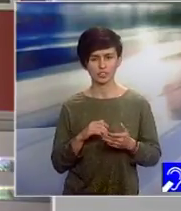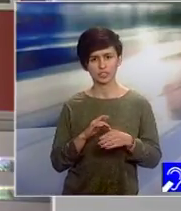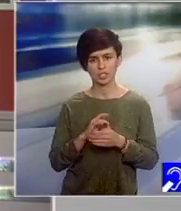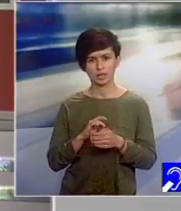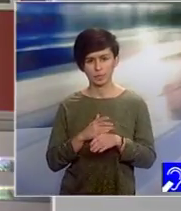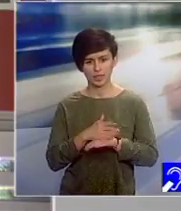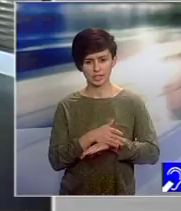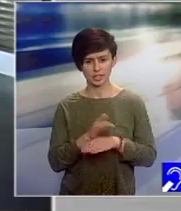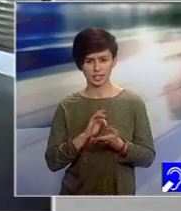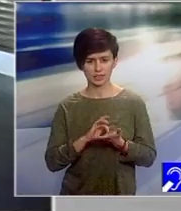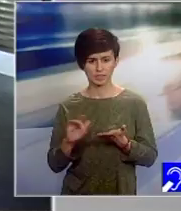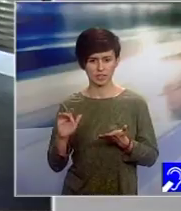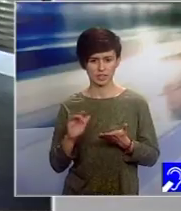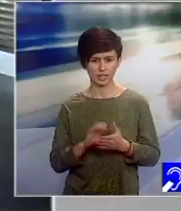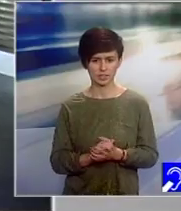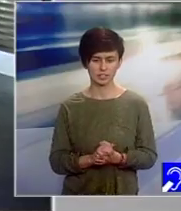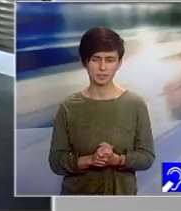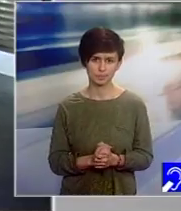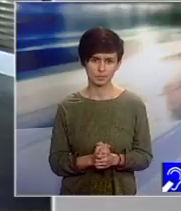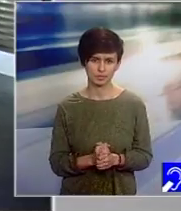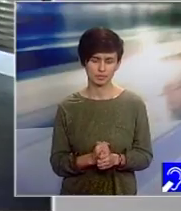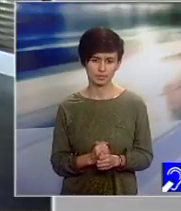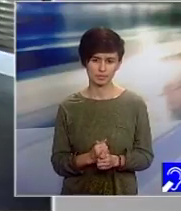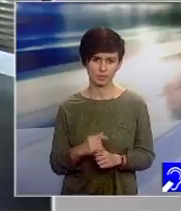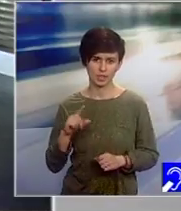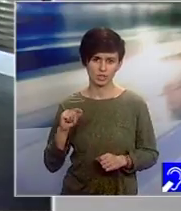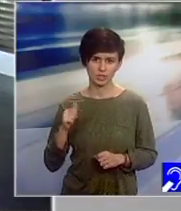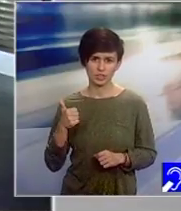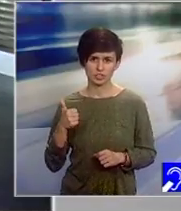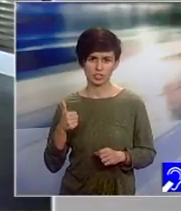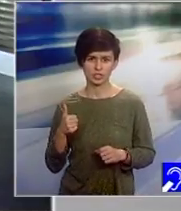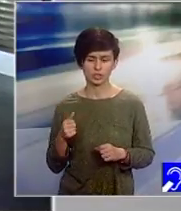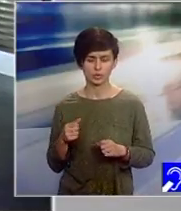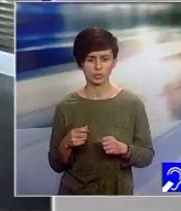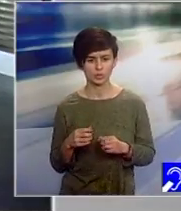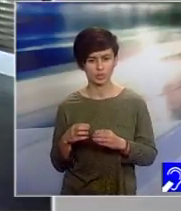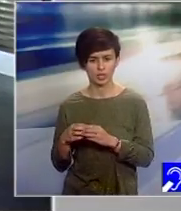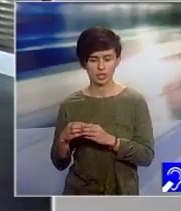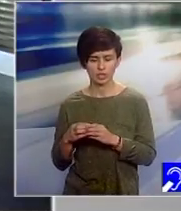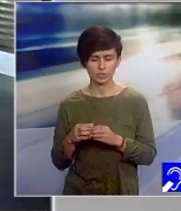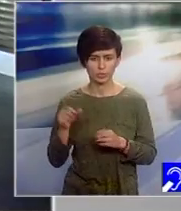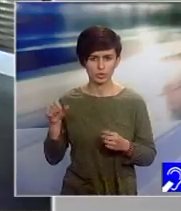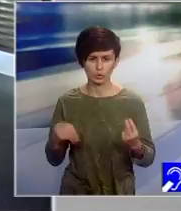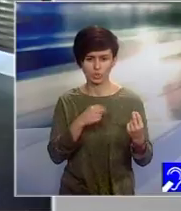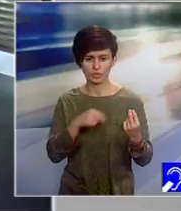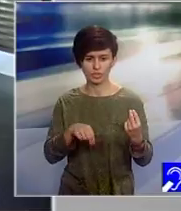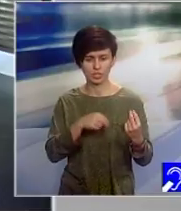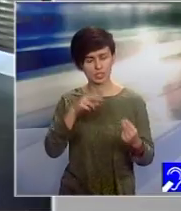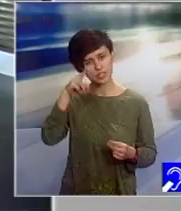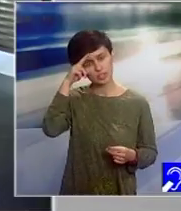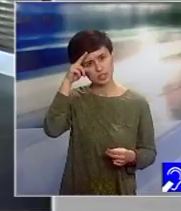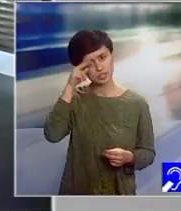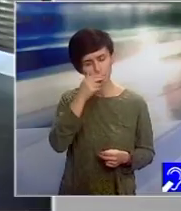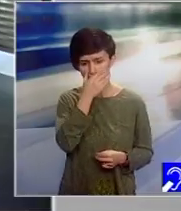două spectacole de deschidere și închidere. În 21 Quartetul Arcadia, despre care vă spuneam, cu o violistă din Germania, Ida Carmen